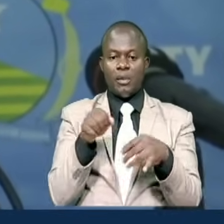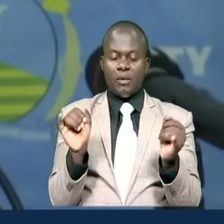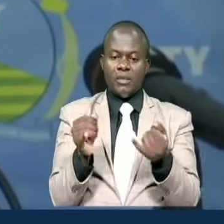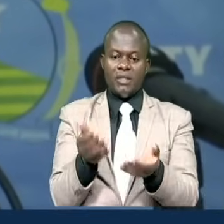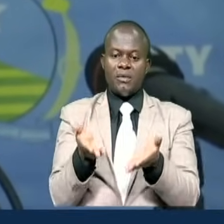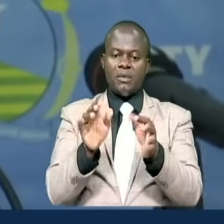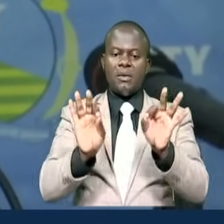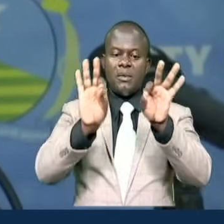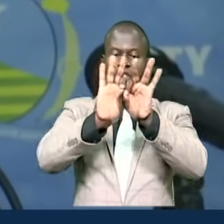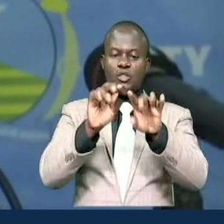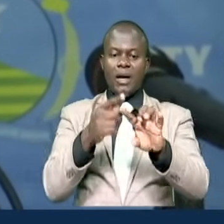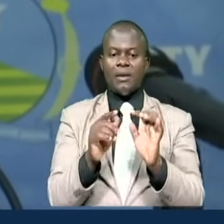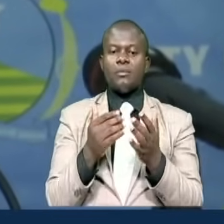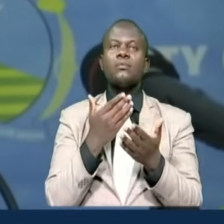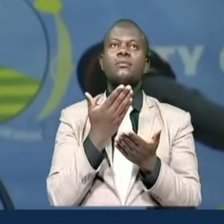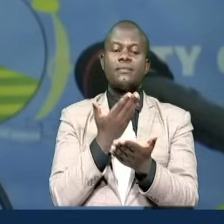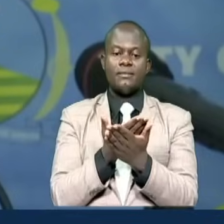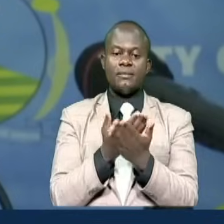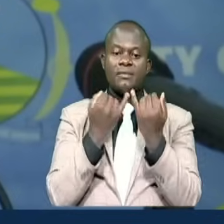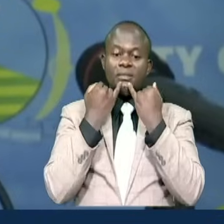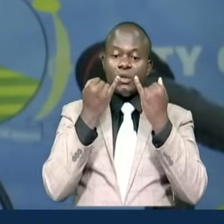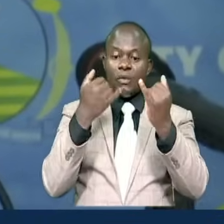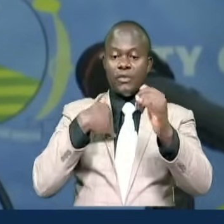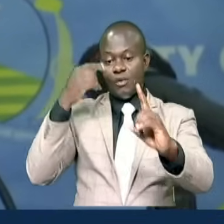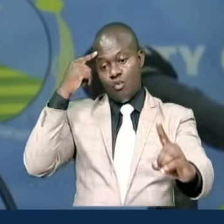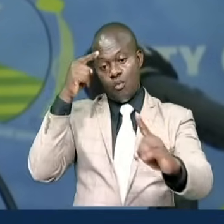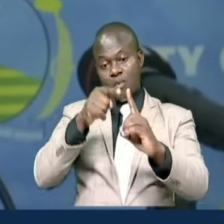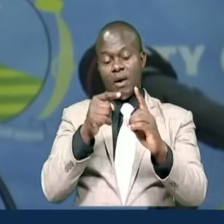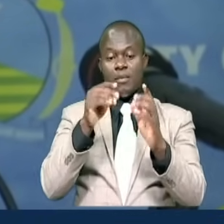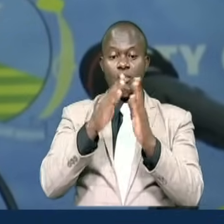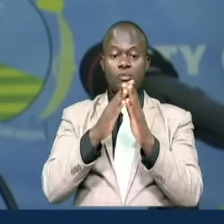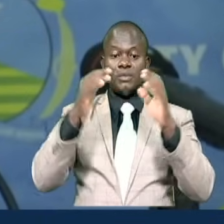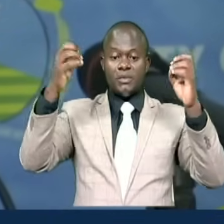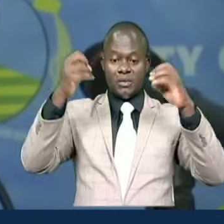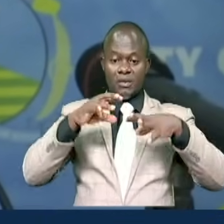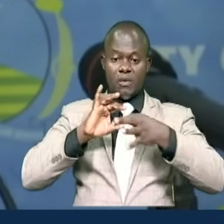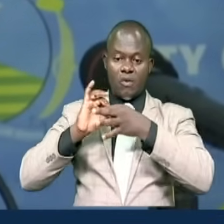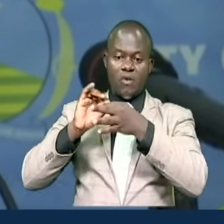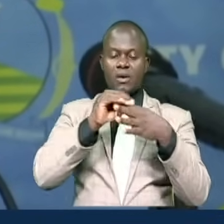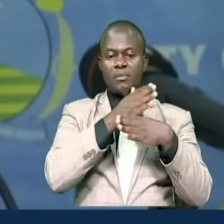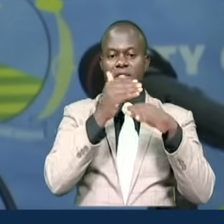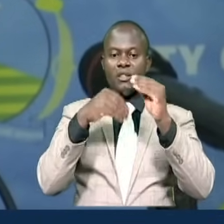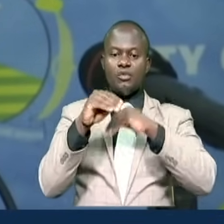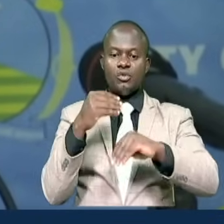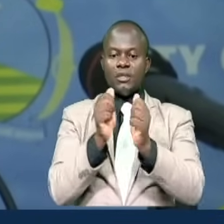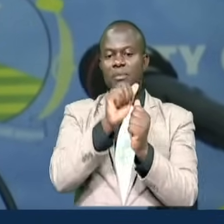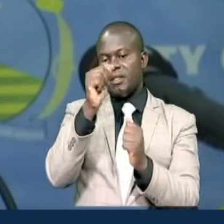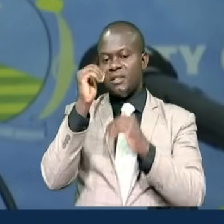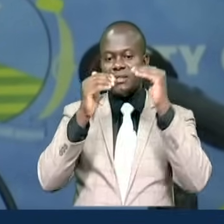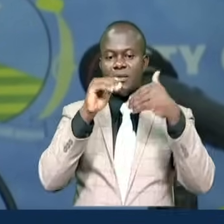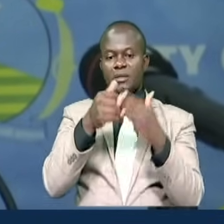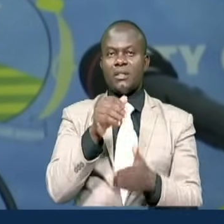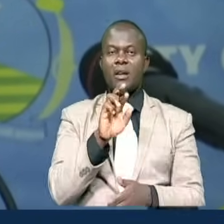ibiciro ariko ndagira ngo tubwire uwaba ufite uwo mugambi w'uko umujyi wa Kigali ubufatanye na Minicom n'izindi nzego